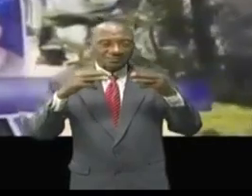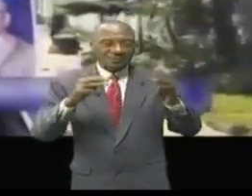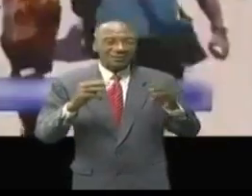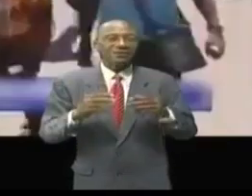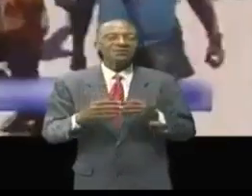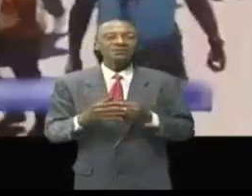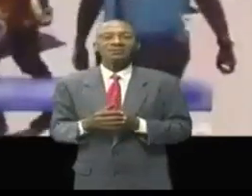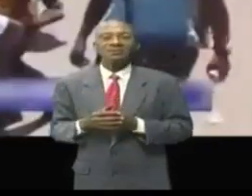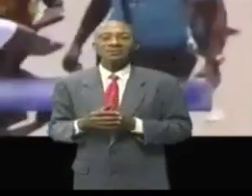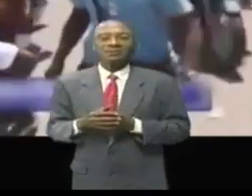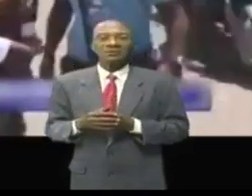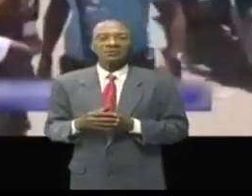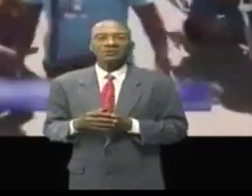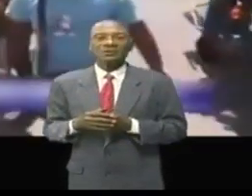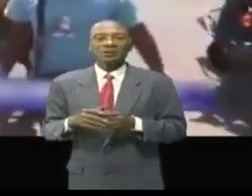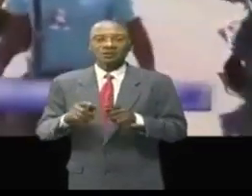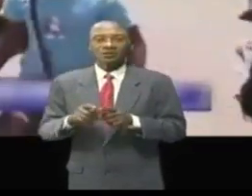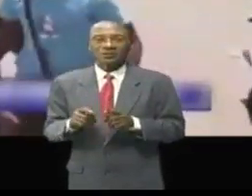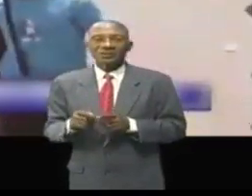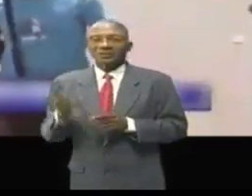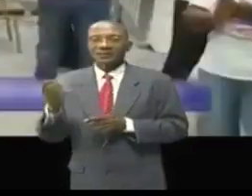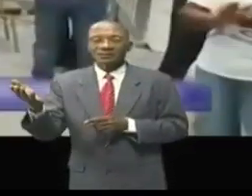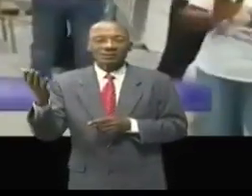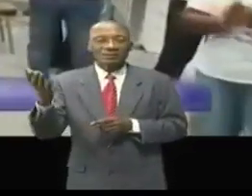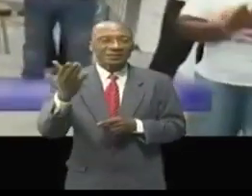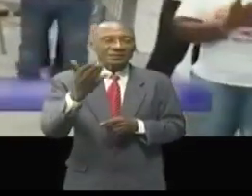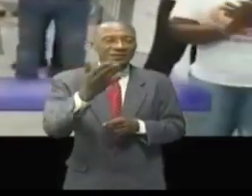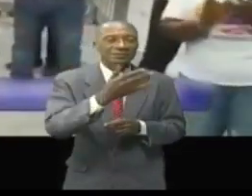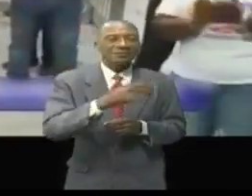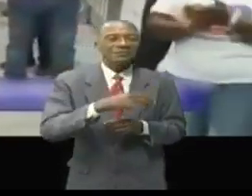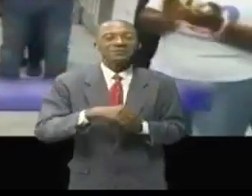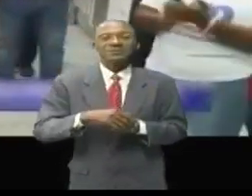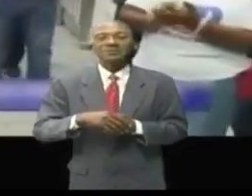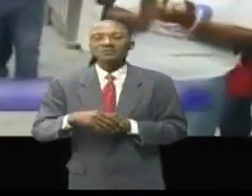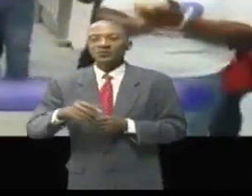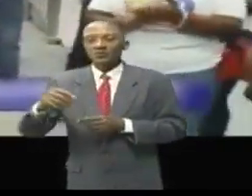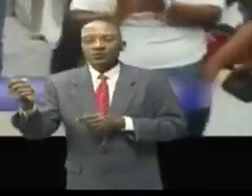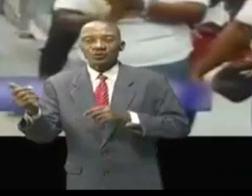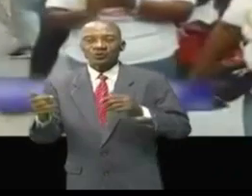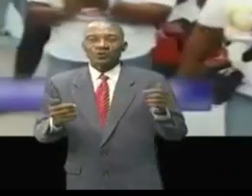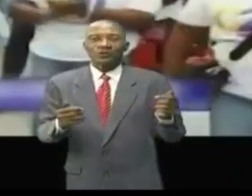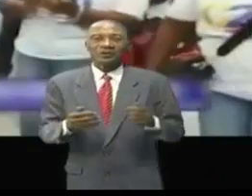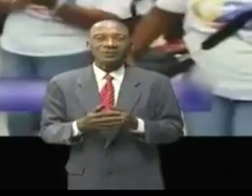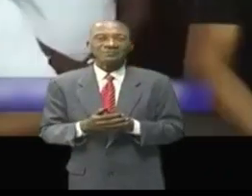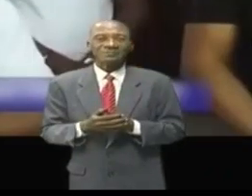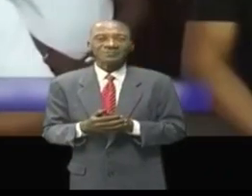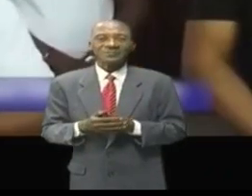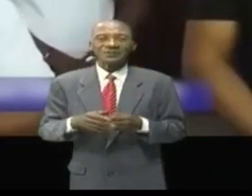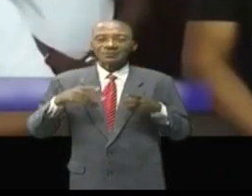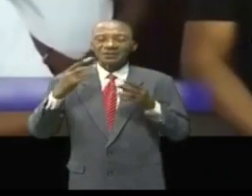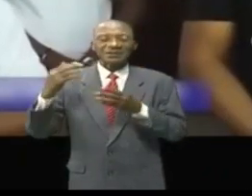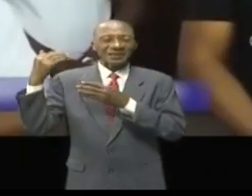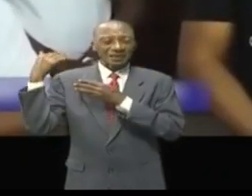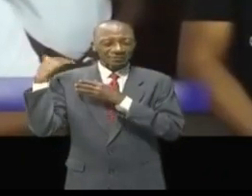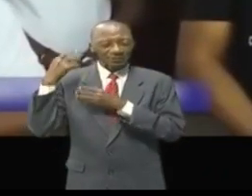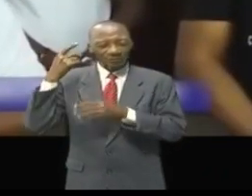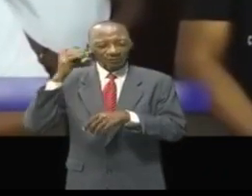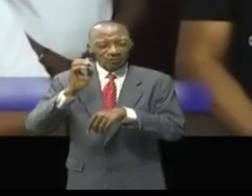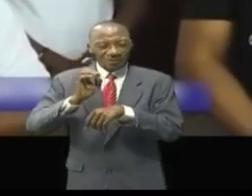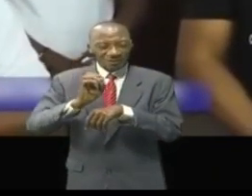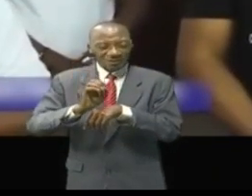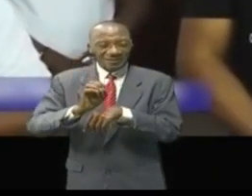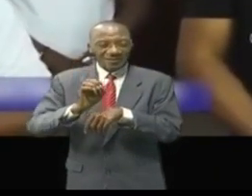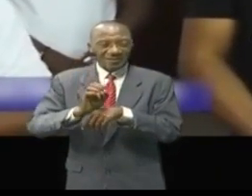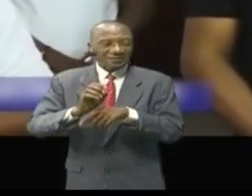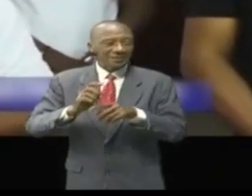ce 27 novembre 2022. Bien avant le départ, les pasteurs responsables de cette église, dont Yves